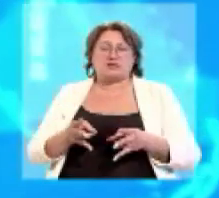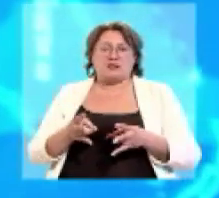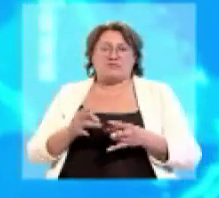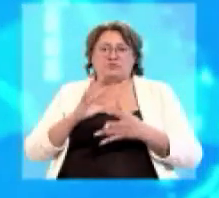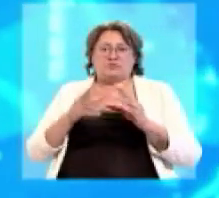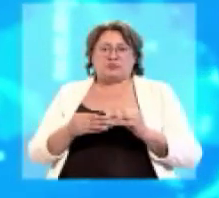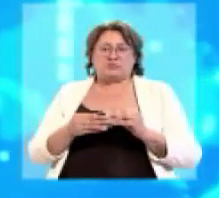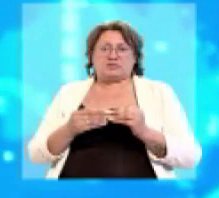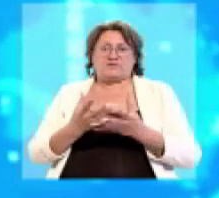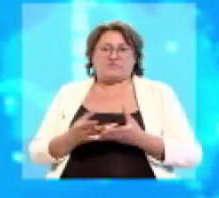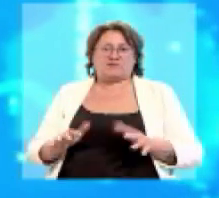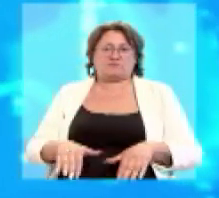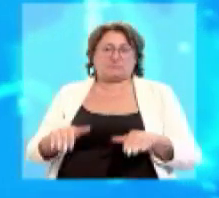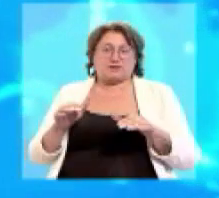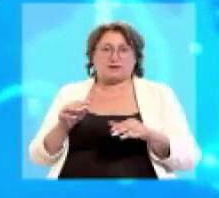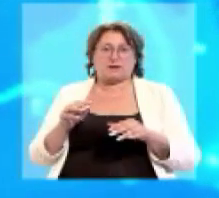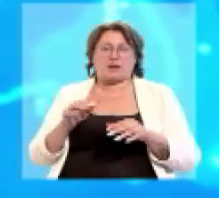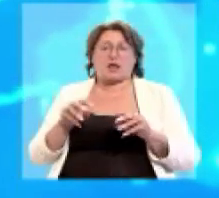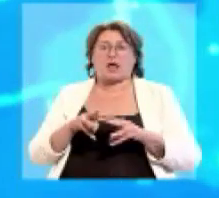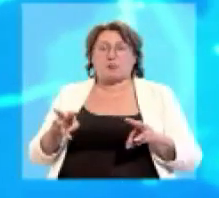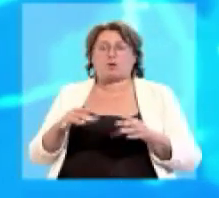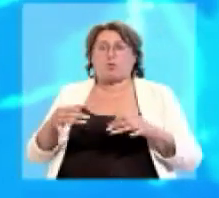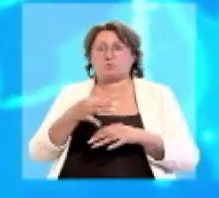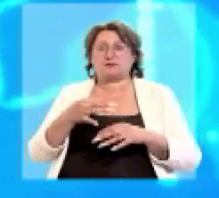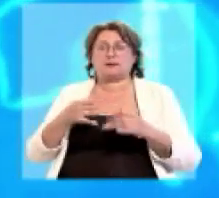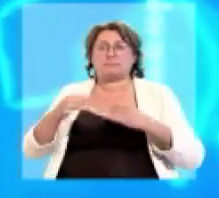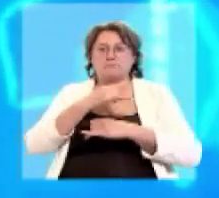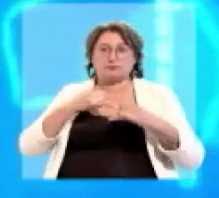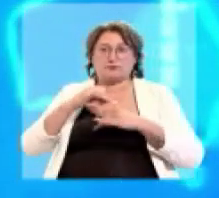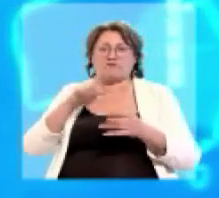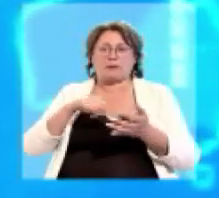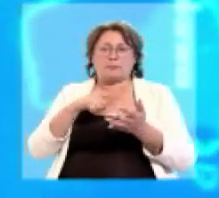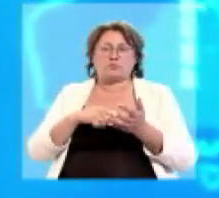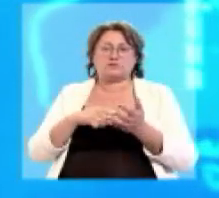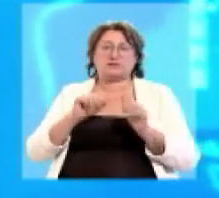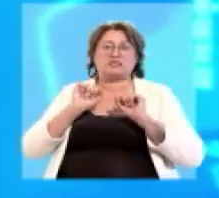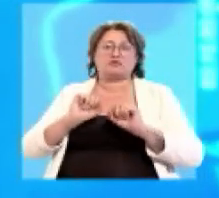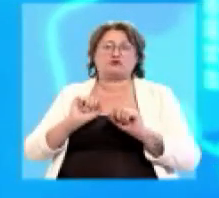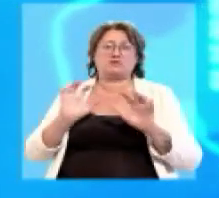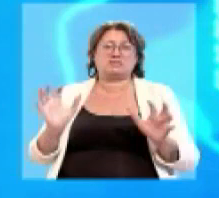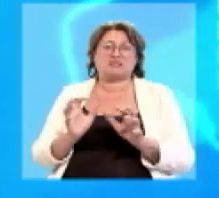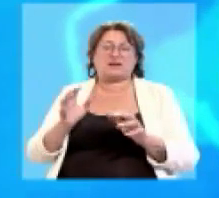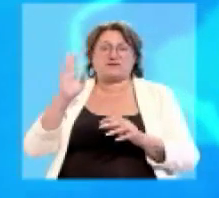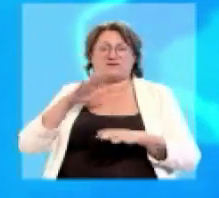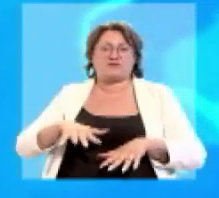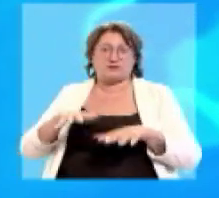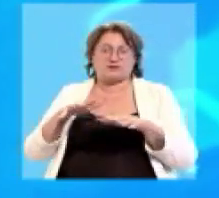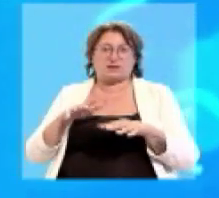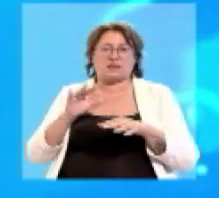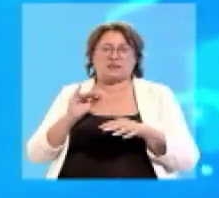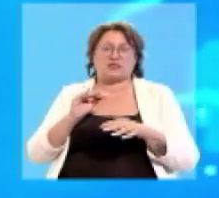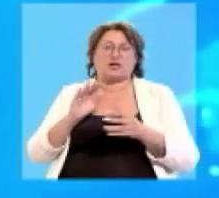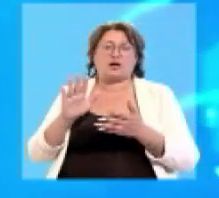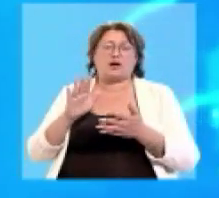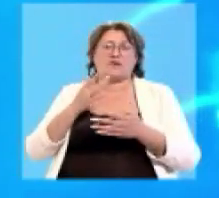шығынға ұшырады. Облыс әкімдігінде тасқынға тосқауыл қою мәселесі осы бастан пысықталуда. Қажетті қаражатты ертерек бөлу, алдын